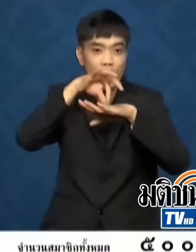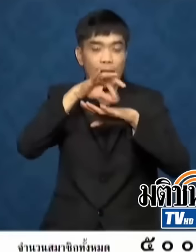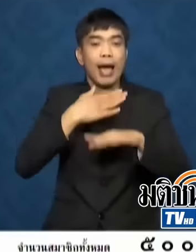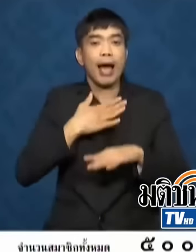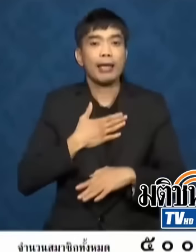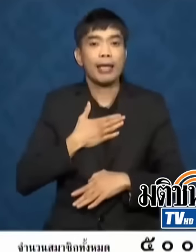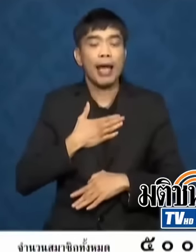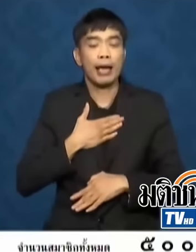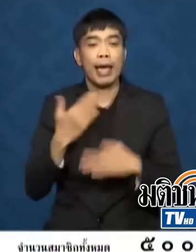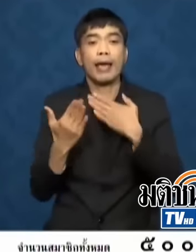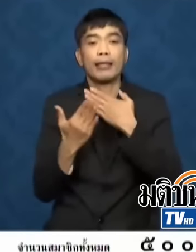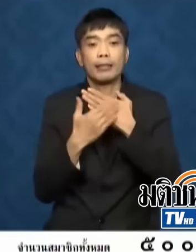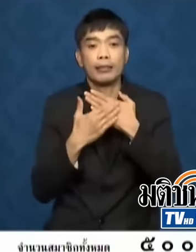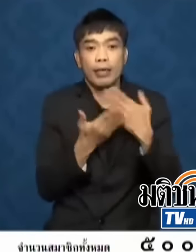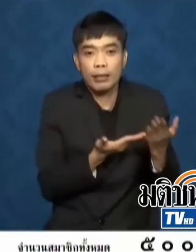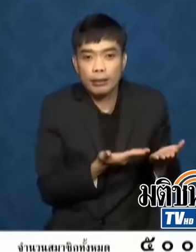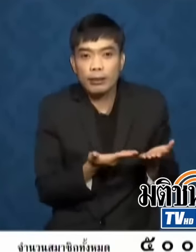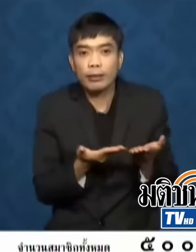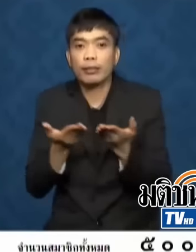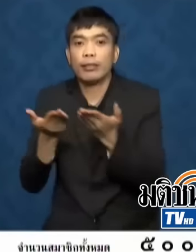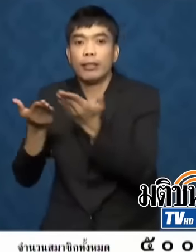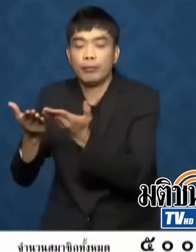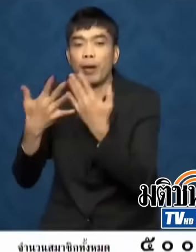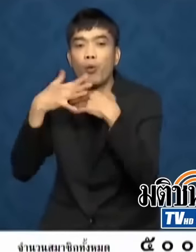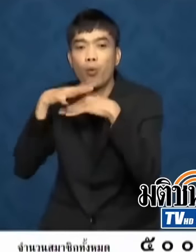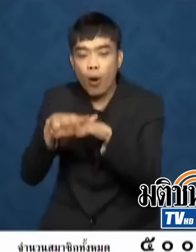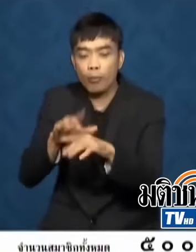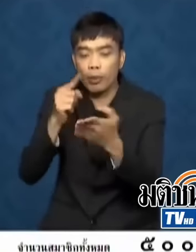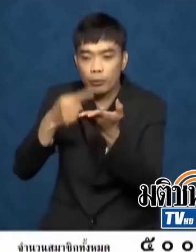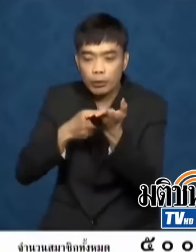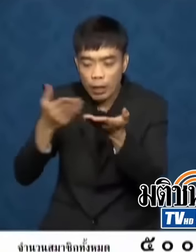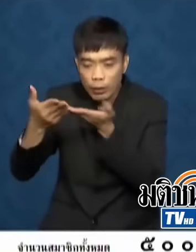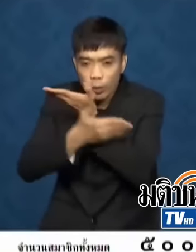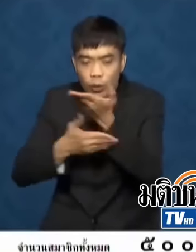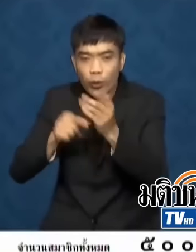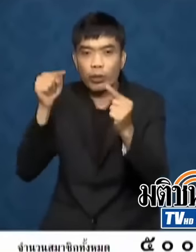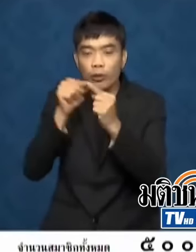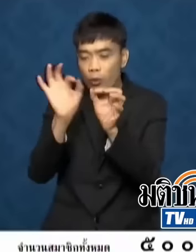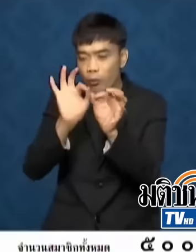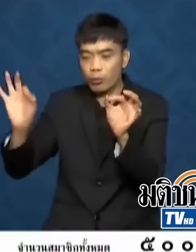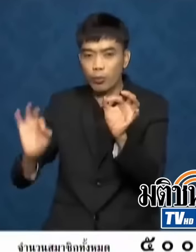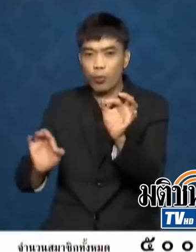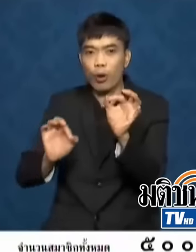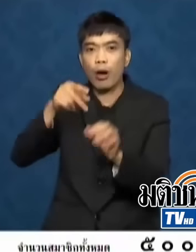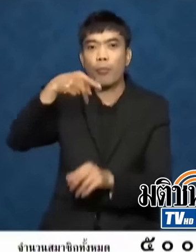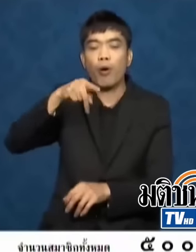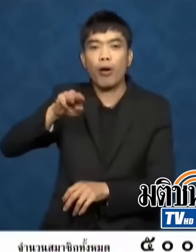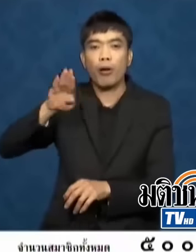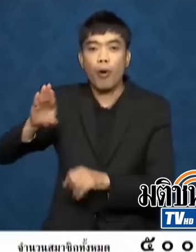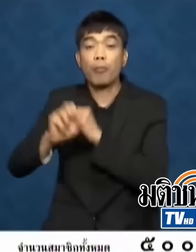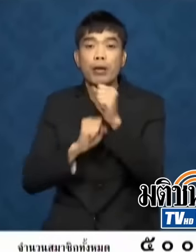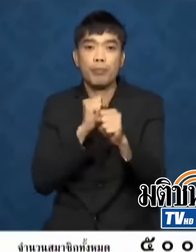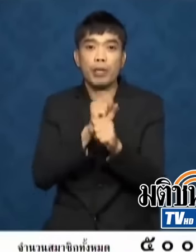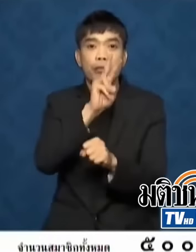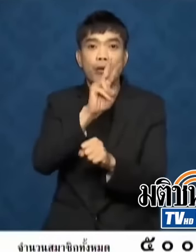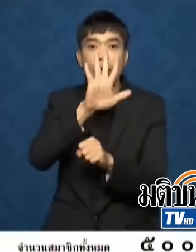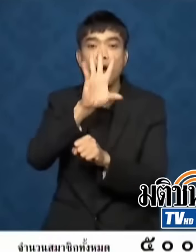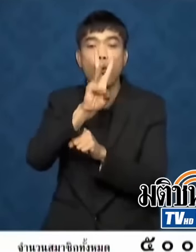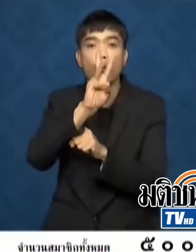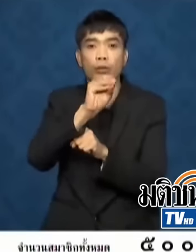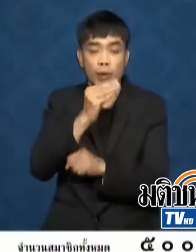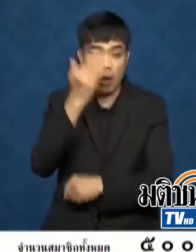นหนึ่งที่เป็นกรรมธิการวิสามัญในการพิจารณาร่างพรบราชทัณฑ์เมื่อปี2560นะครับขณะนั้นผ